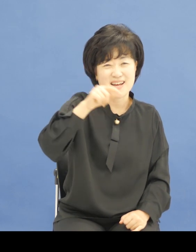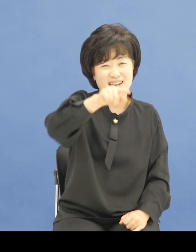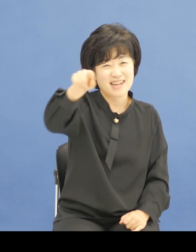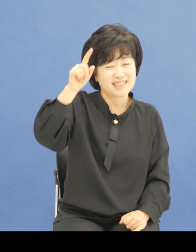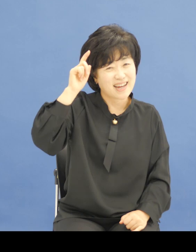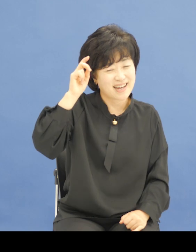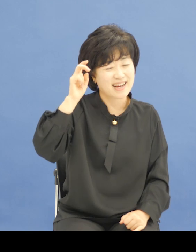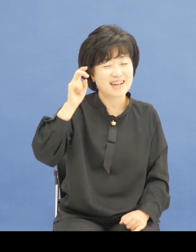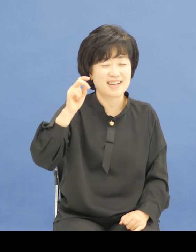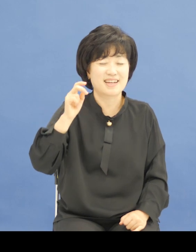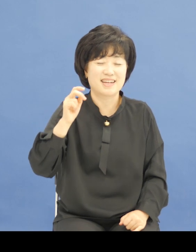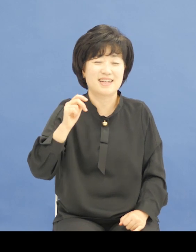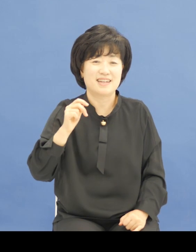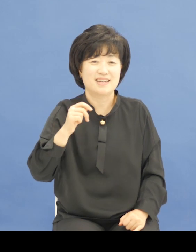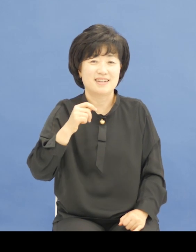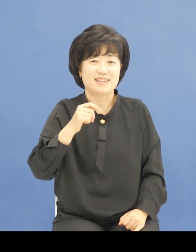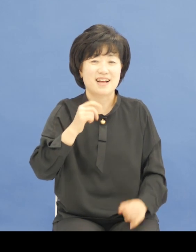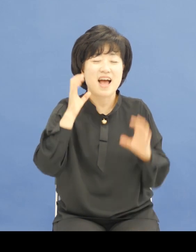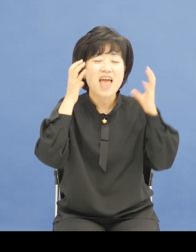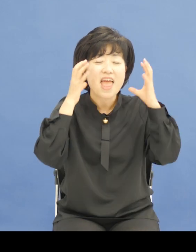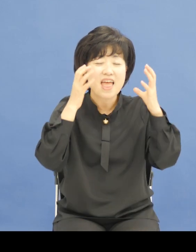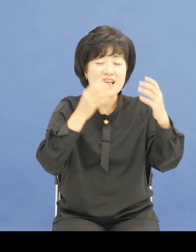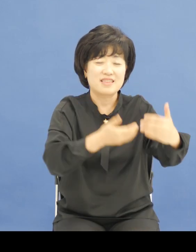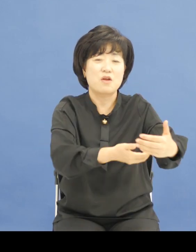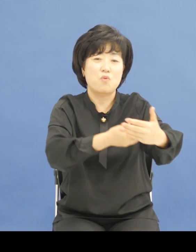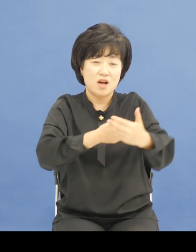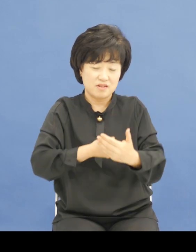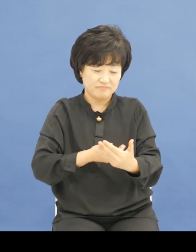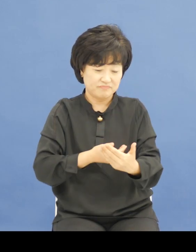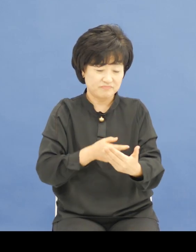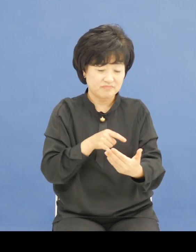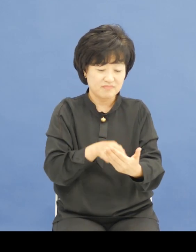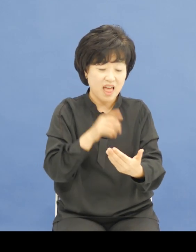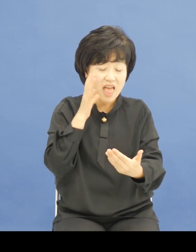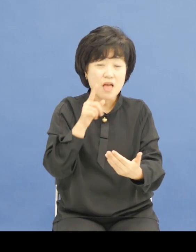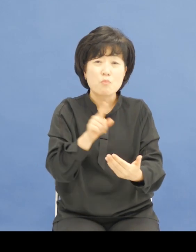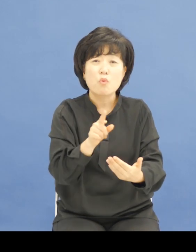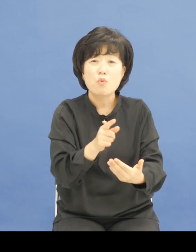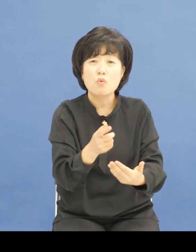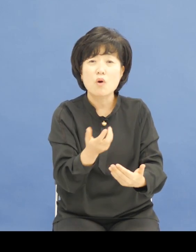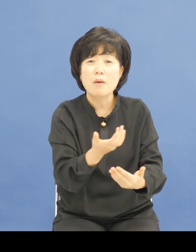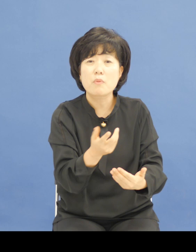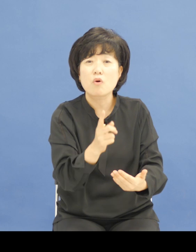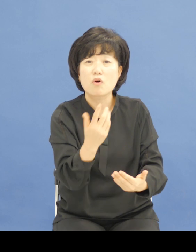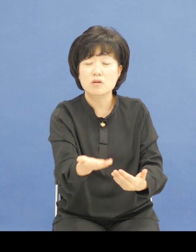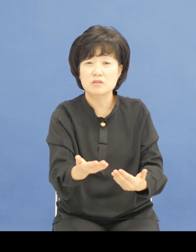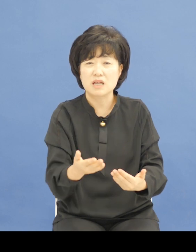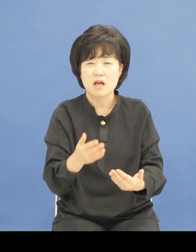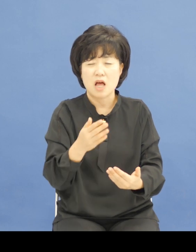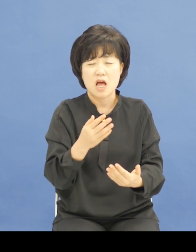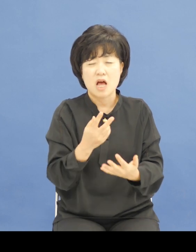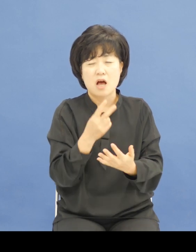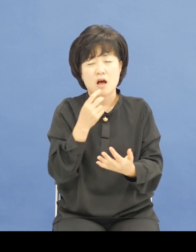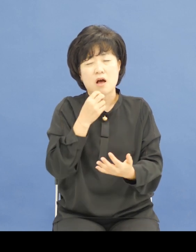그래서 아기를 기도를 해달라고 해서 얘 어디가 아프냐고. 그러니까 이제 간질병이랍니다. 네.